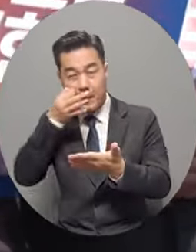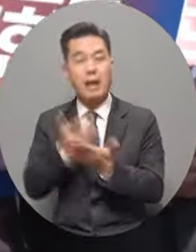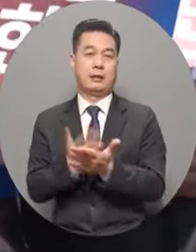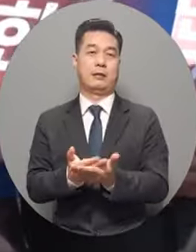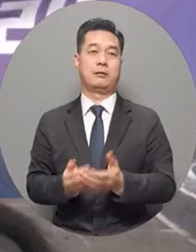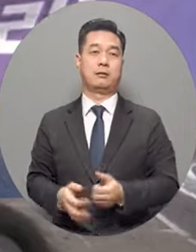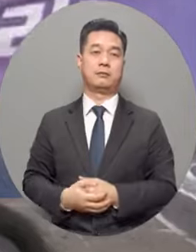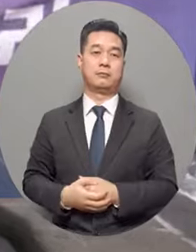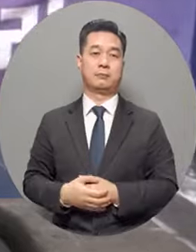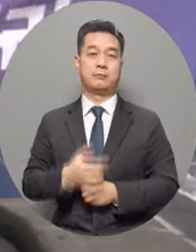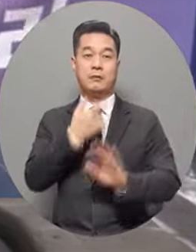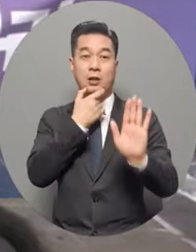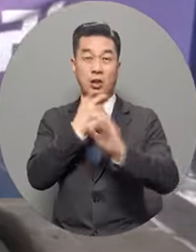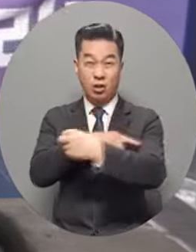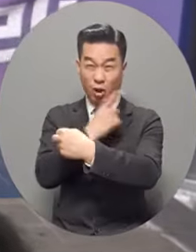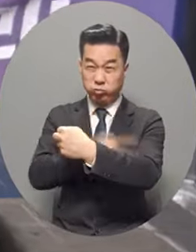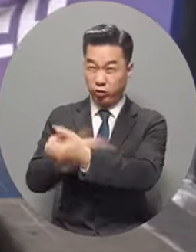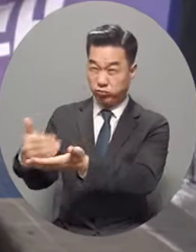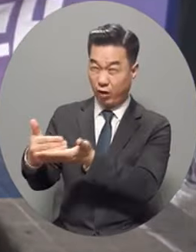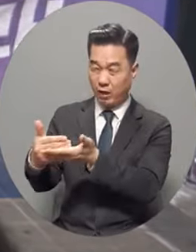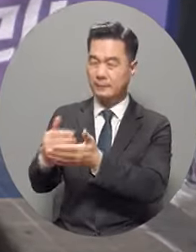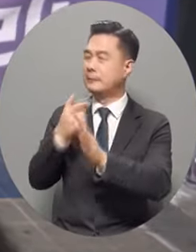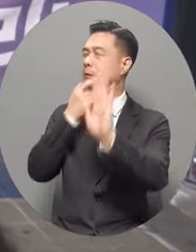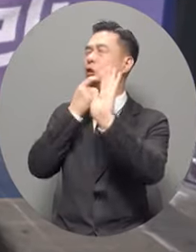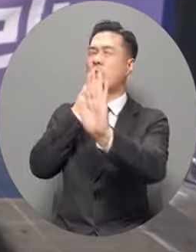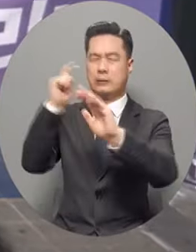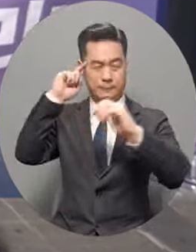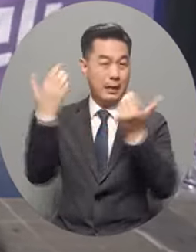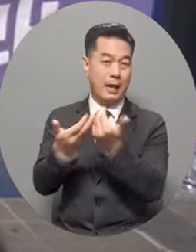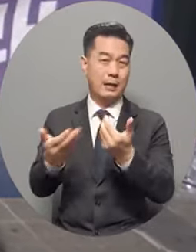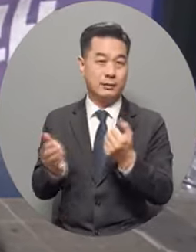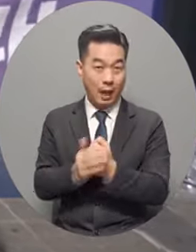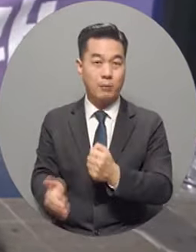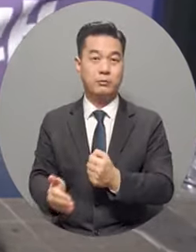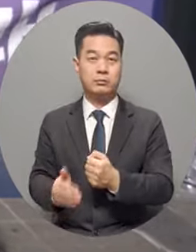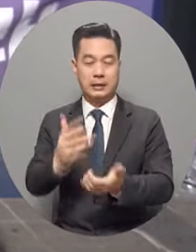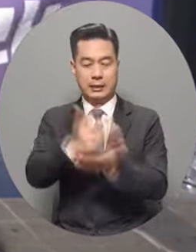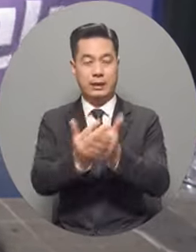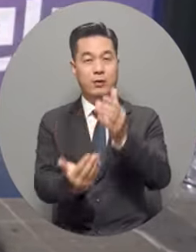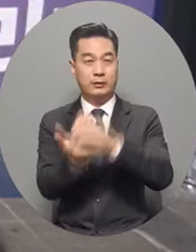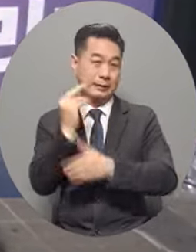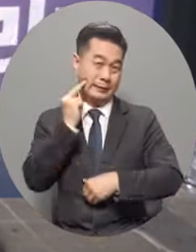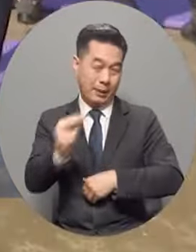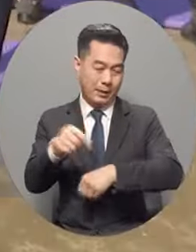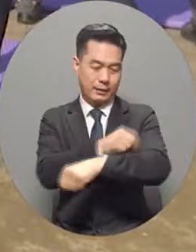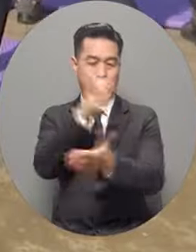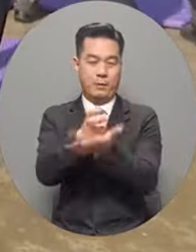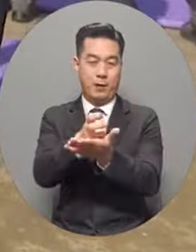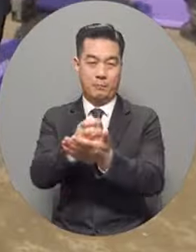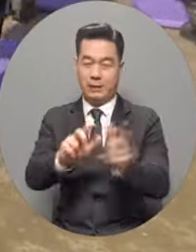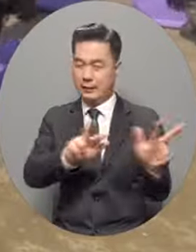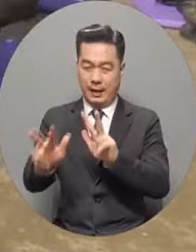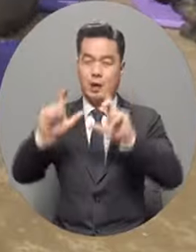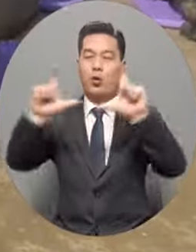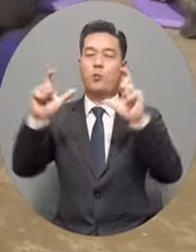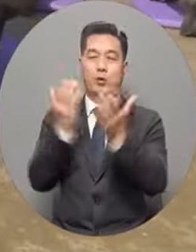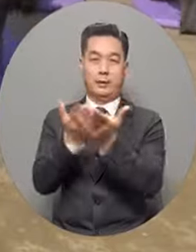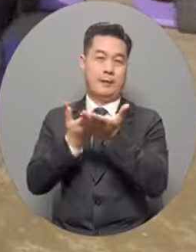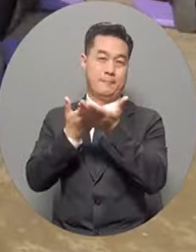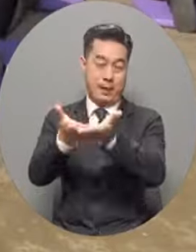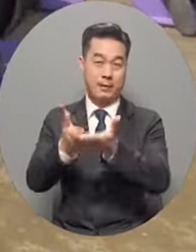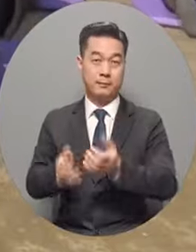거부권을 거부한다! 이태원 참사 특별법을 즉각 공포하라! 대책